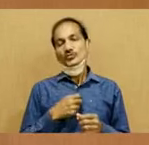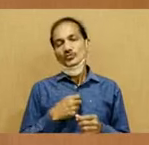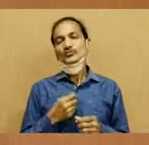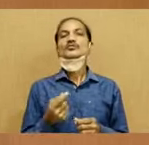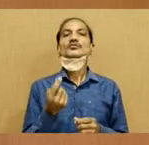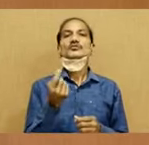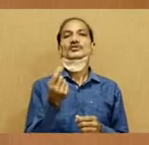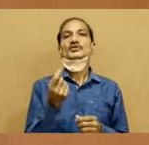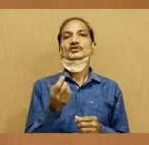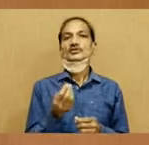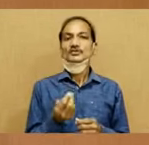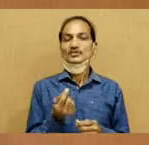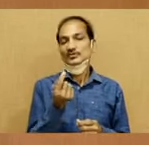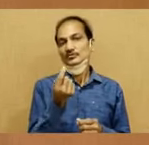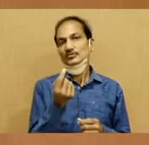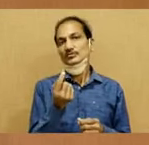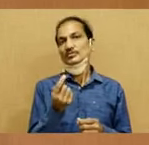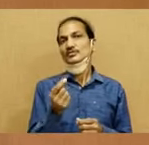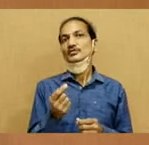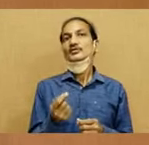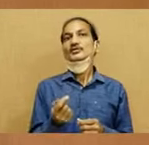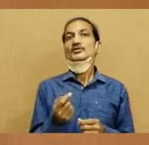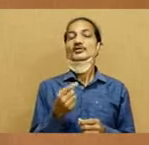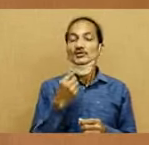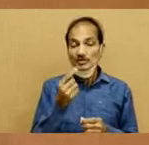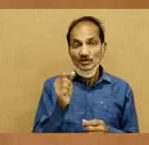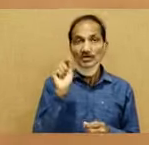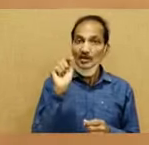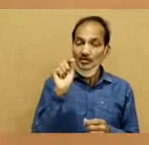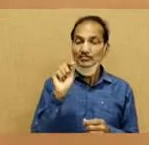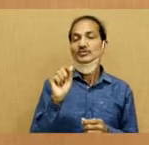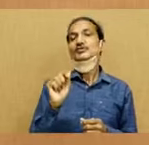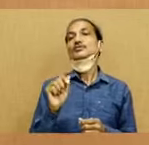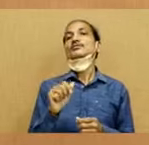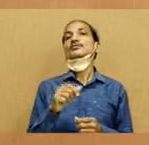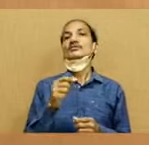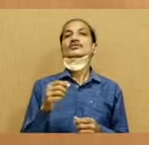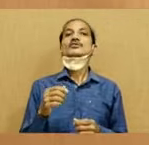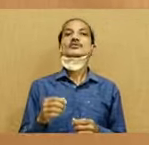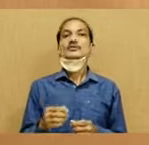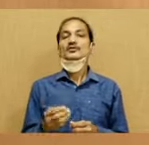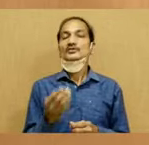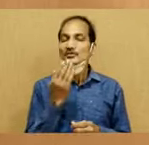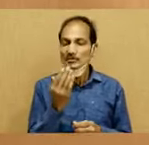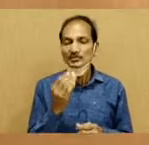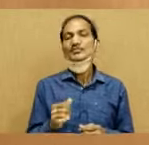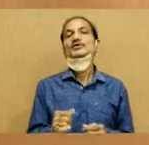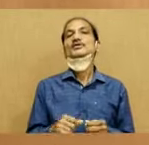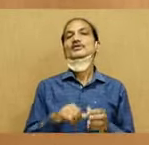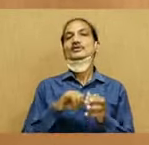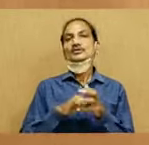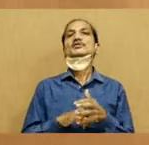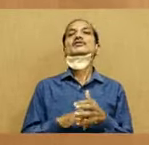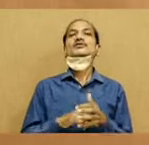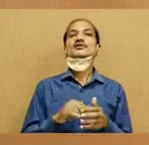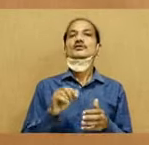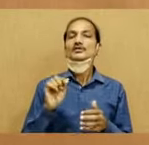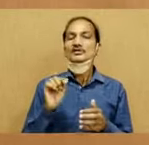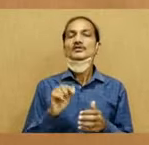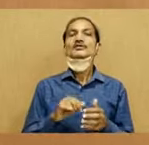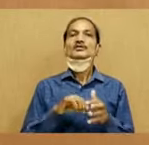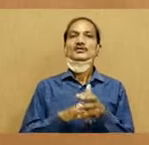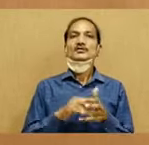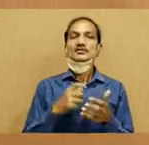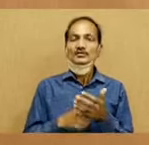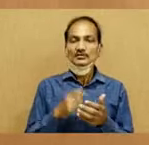निया जाइतिबा पदक्षेप विषय आपण मन को सूचना प्रदान करेंगे। धन्यवाद सचिव श्री संजय सिंह, गणमाध्यम